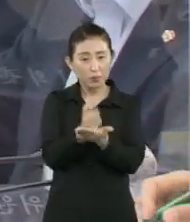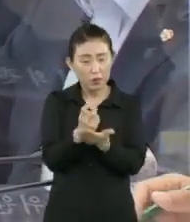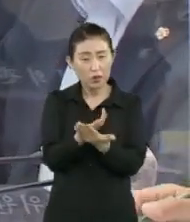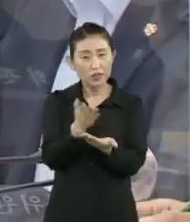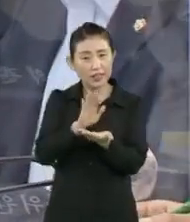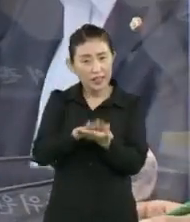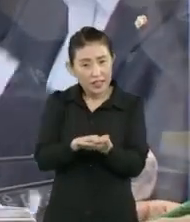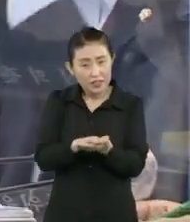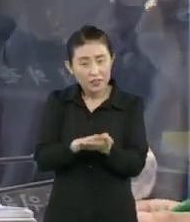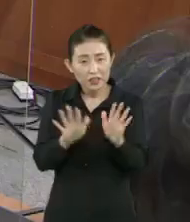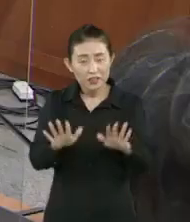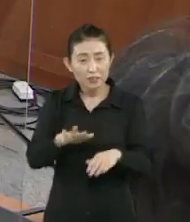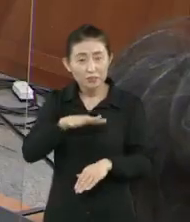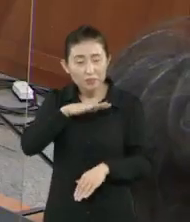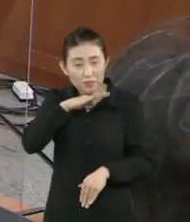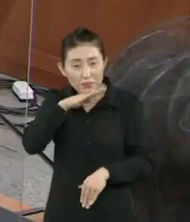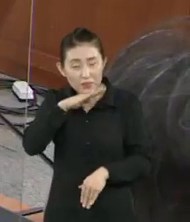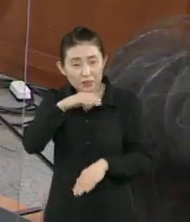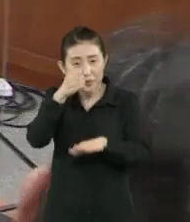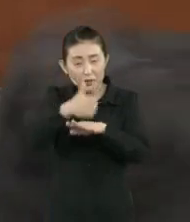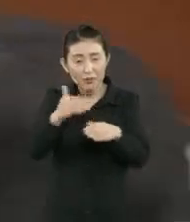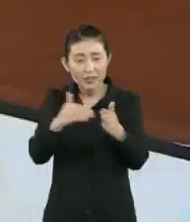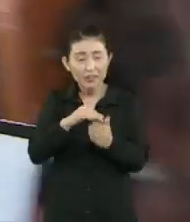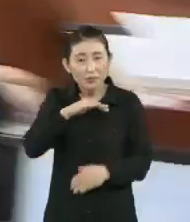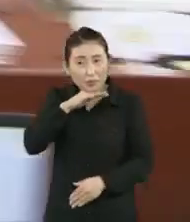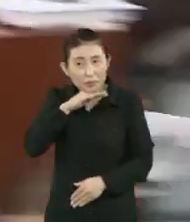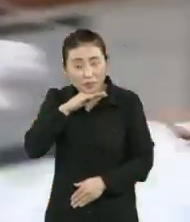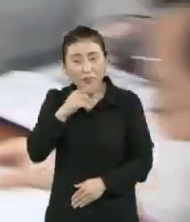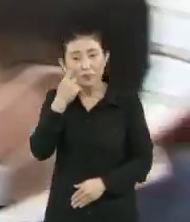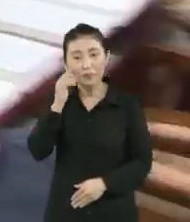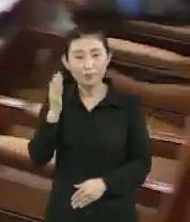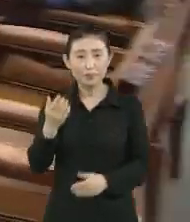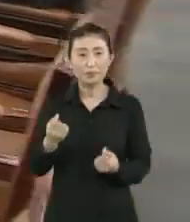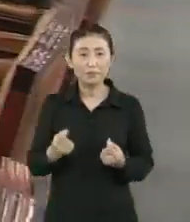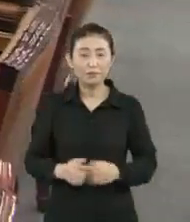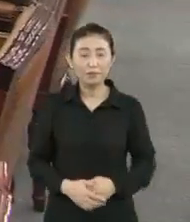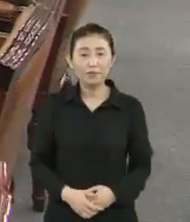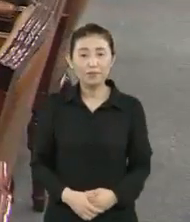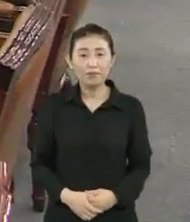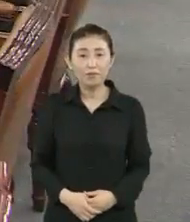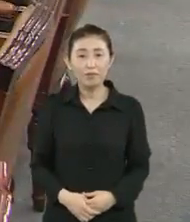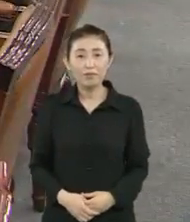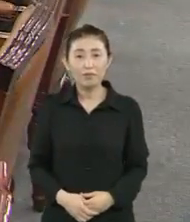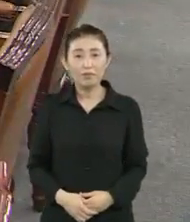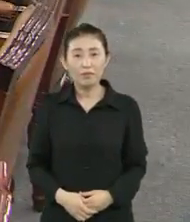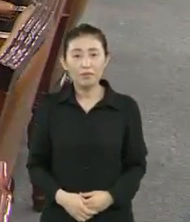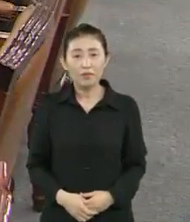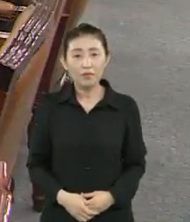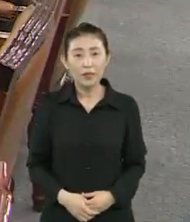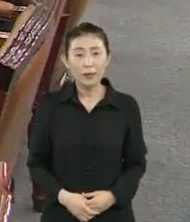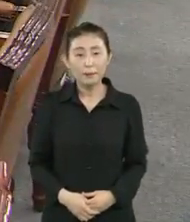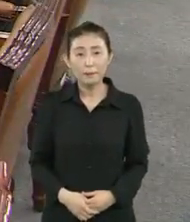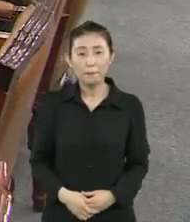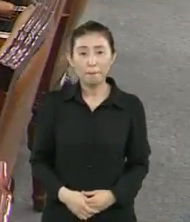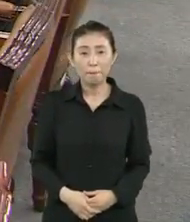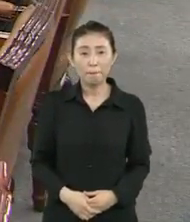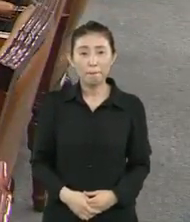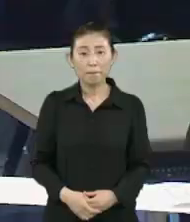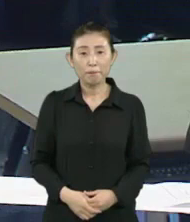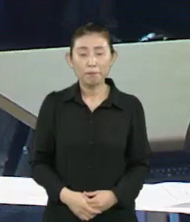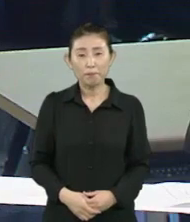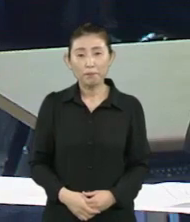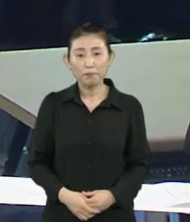정철이 는 마지막까지 지켜봐야 할 상황으로 보입니다 dj b 김성민 입니다